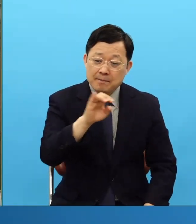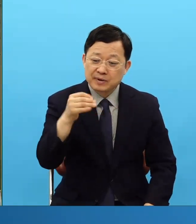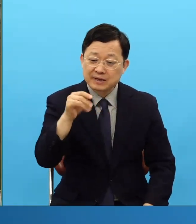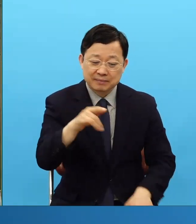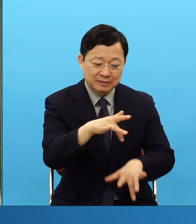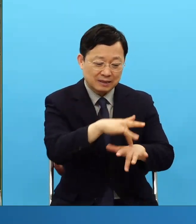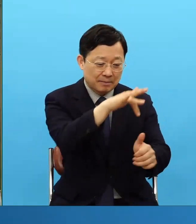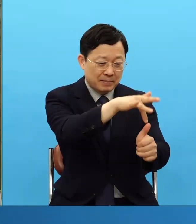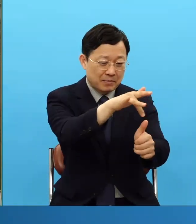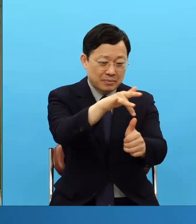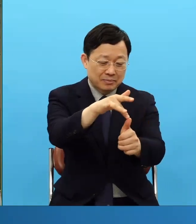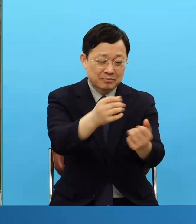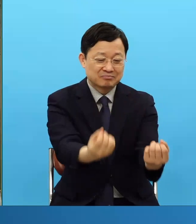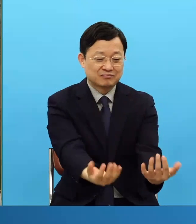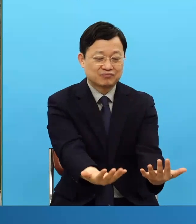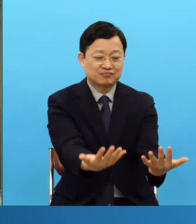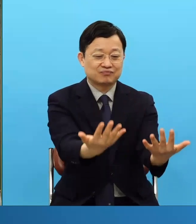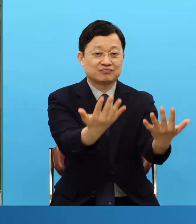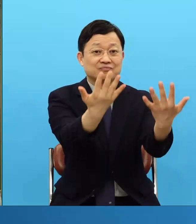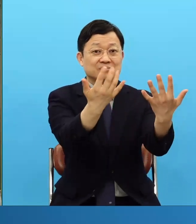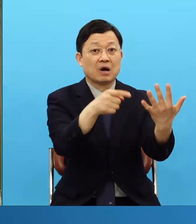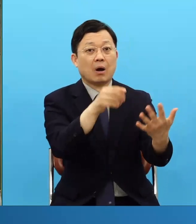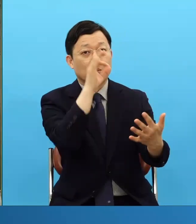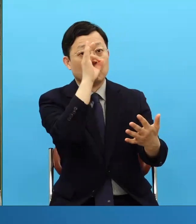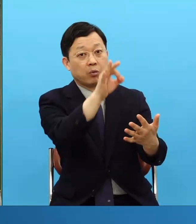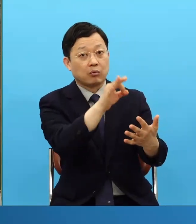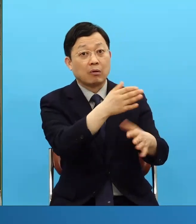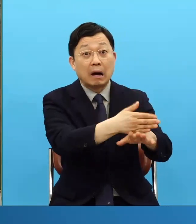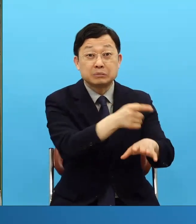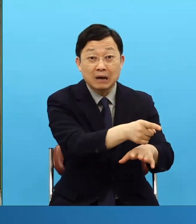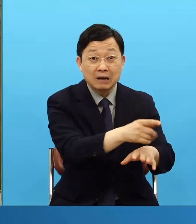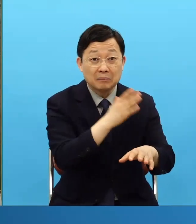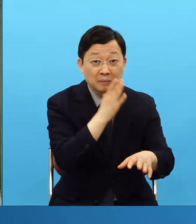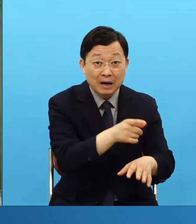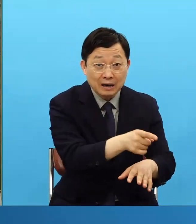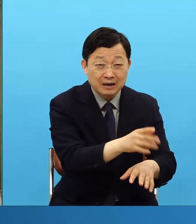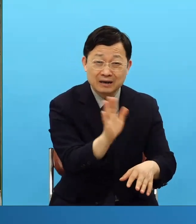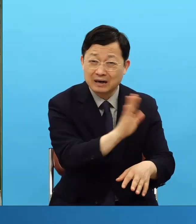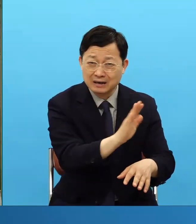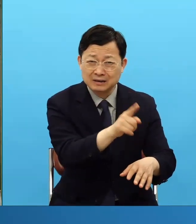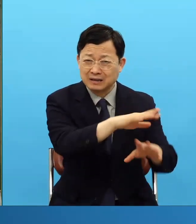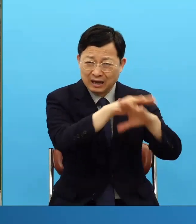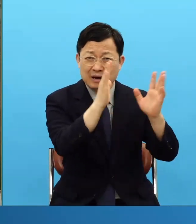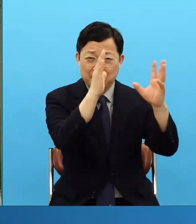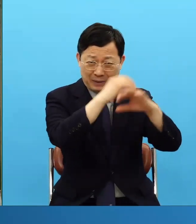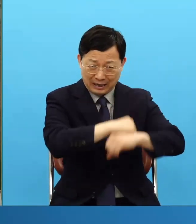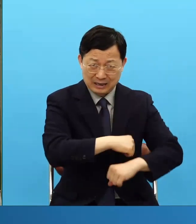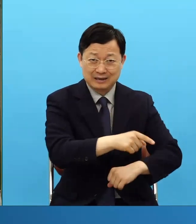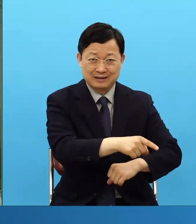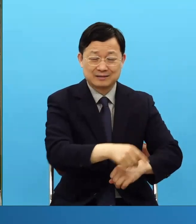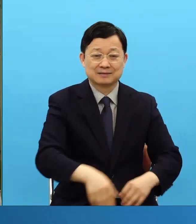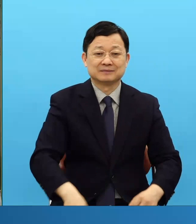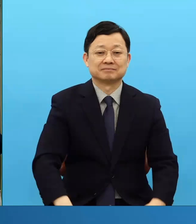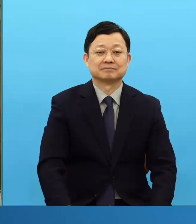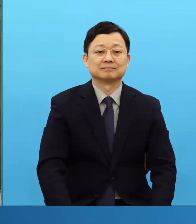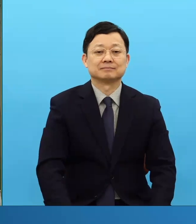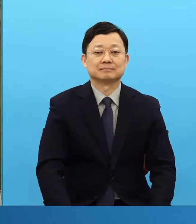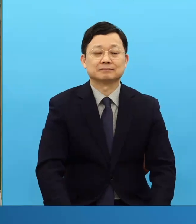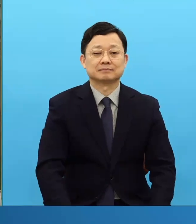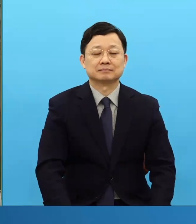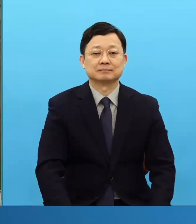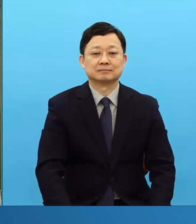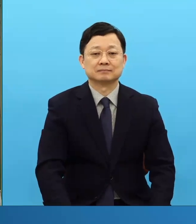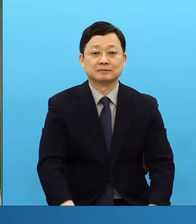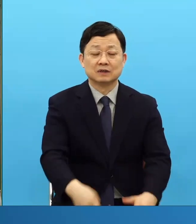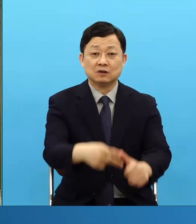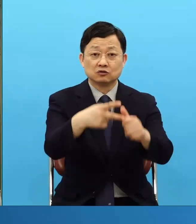감사하다 도와주면 되지만 망하잖아요 이게. Out of three organizations and doing this movement, the Nephilim movement, if they were to do well with that, then we should be thankful and actually help them. But they're perishing